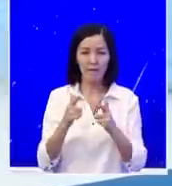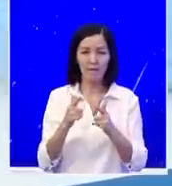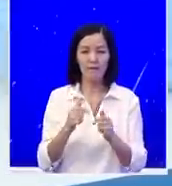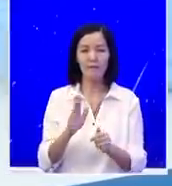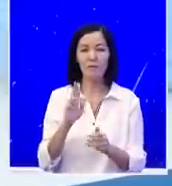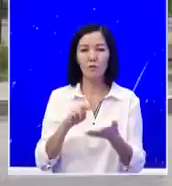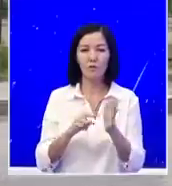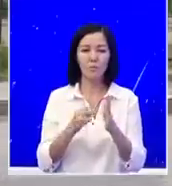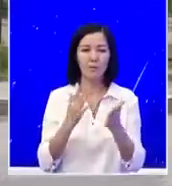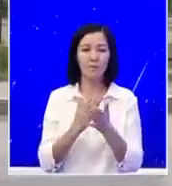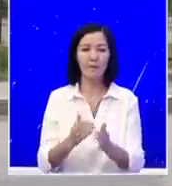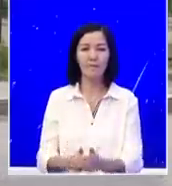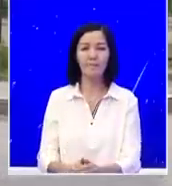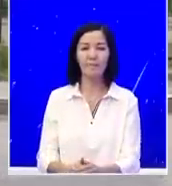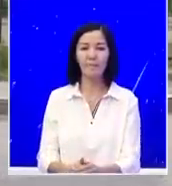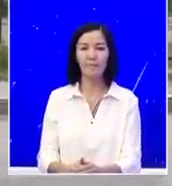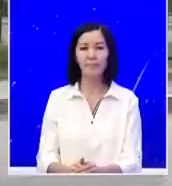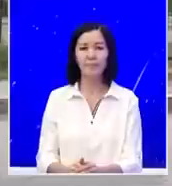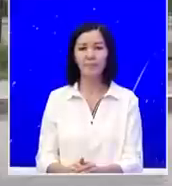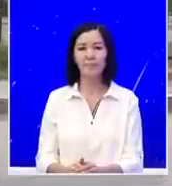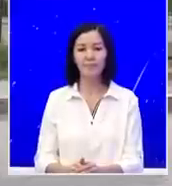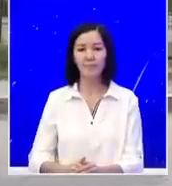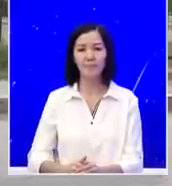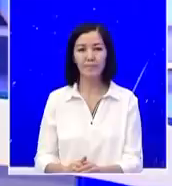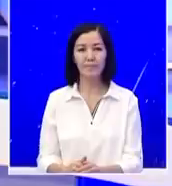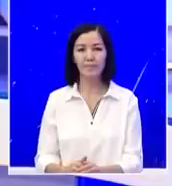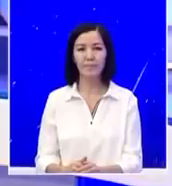Әмина Құдайберген, Абзал Нүсіп, Жетісу арнасы.